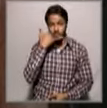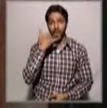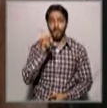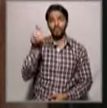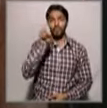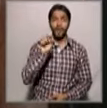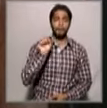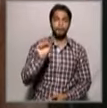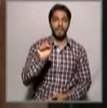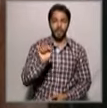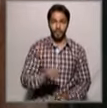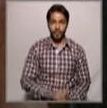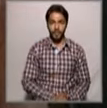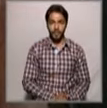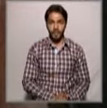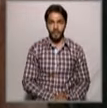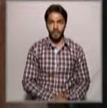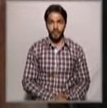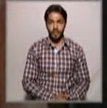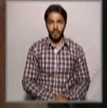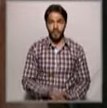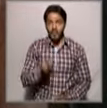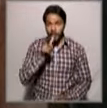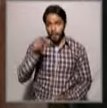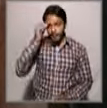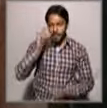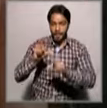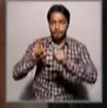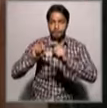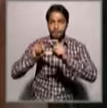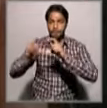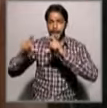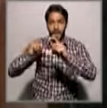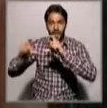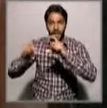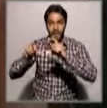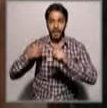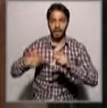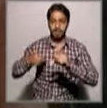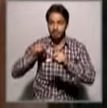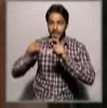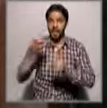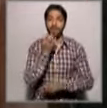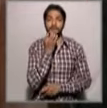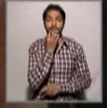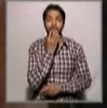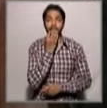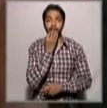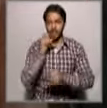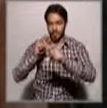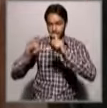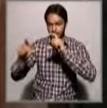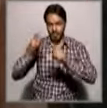الآن. نعم. وكان يسأل عن حكم التعامل مع بنك فيصل الإسلامي عن طريق الاستثمار أو حساب